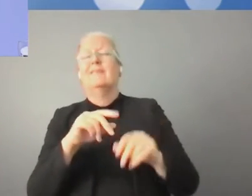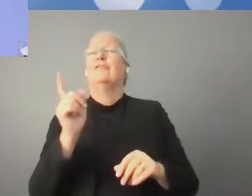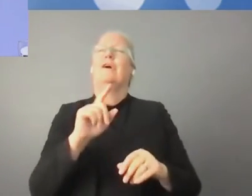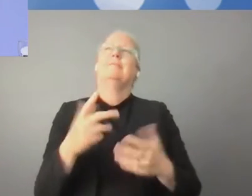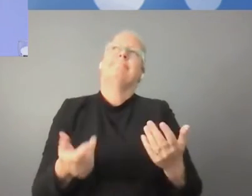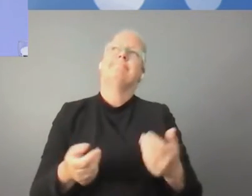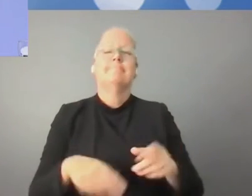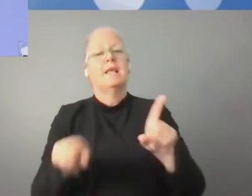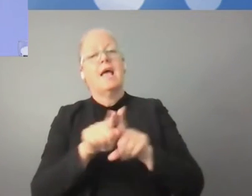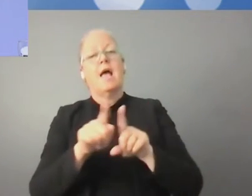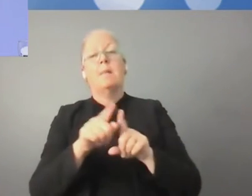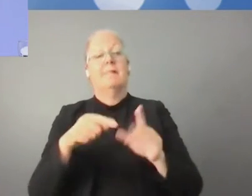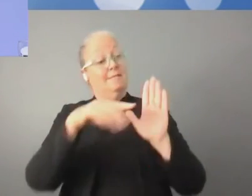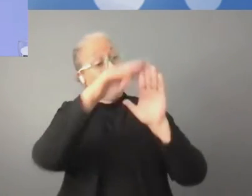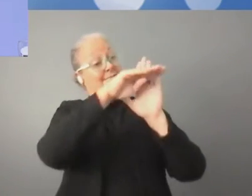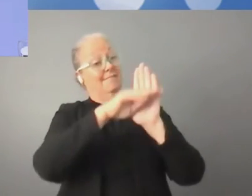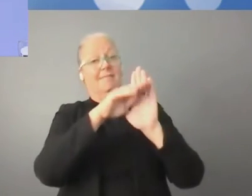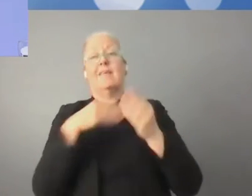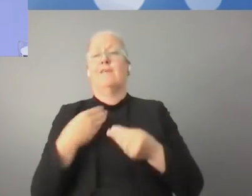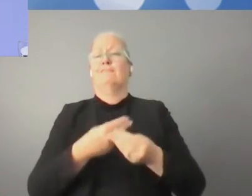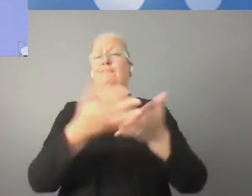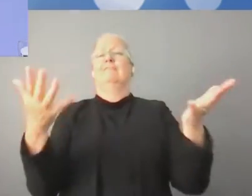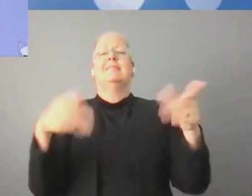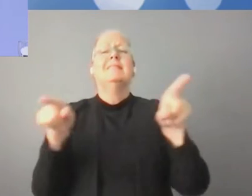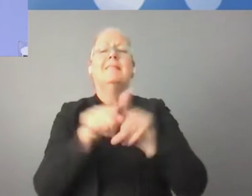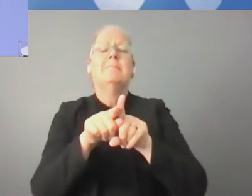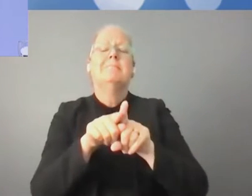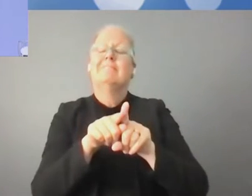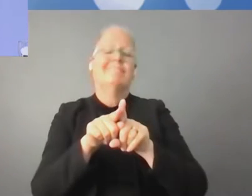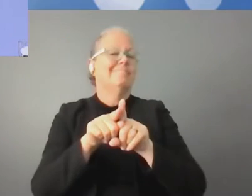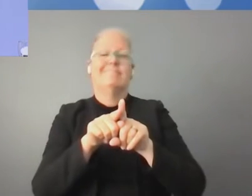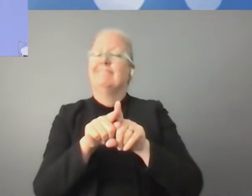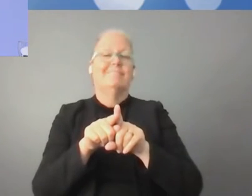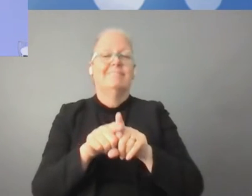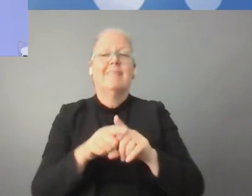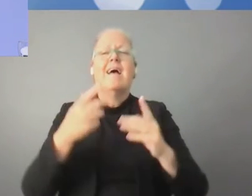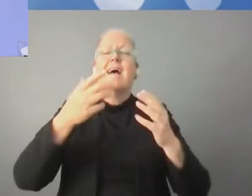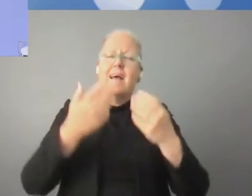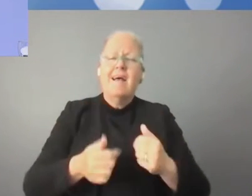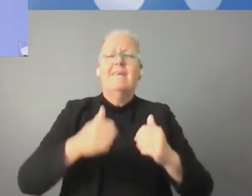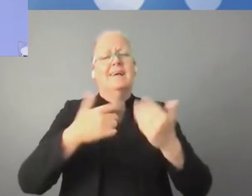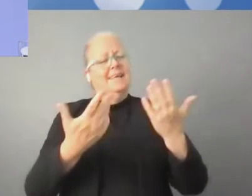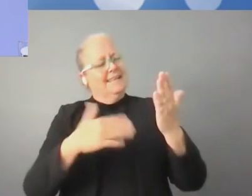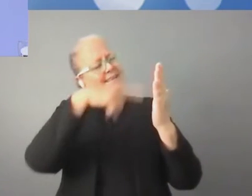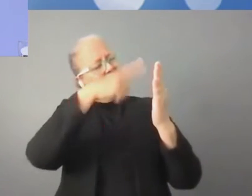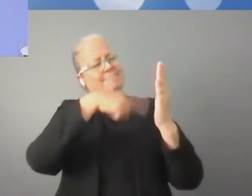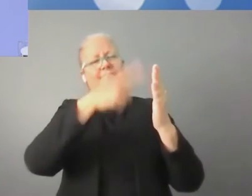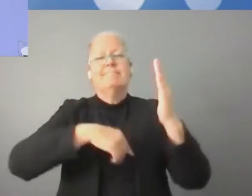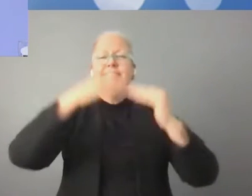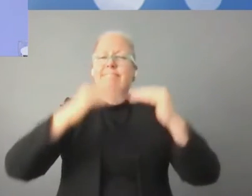о регулировании, мы должны это определить и подумать о том, что конкретно мы должны регулировать